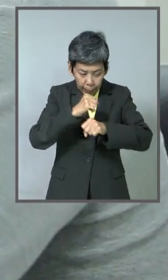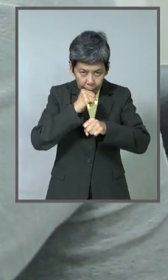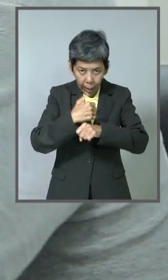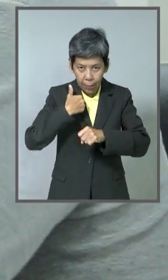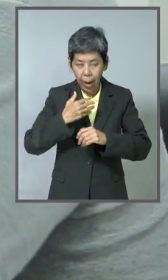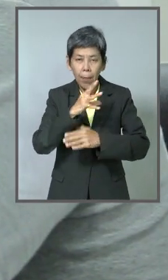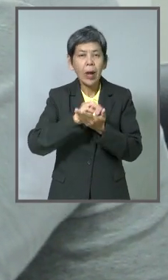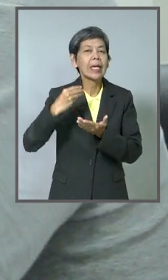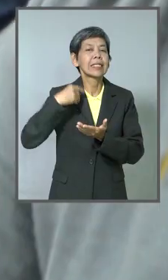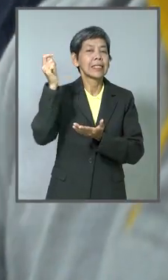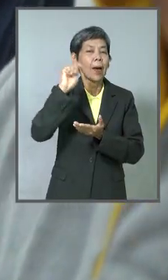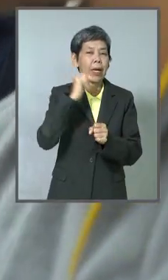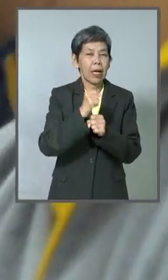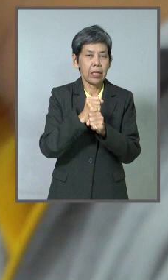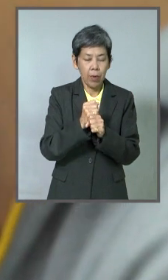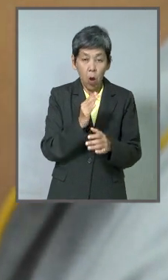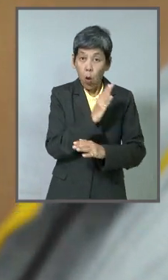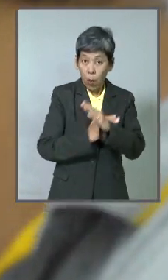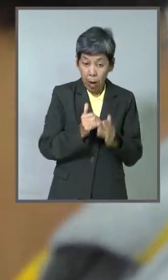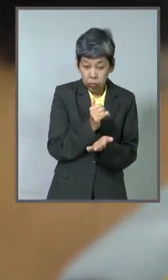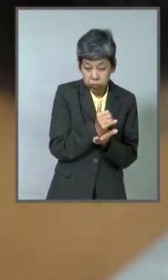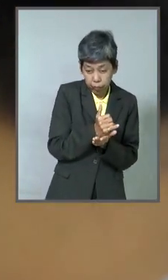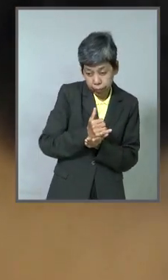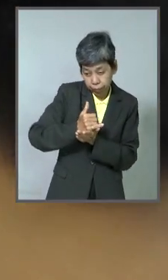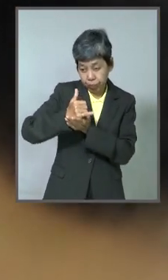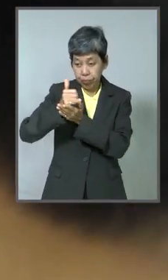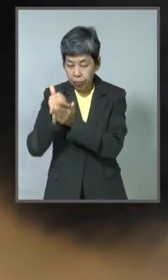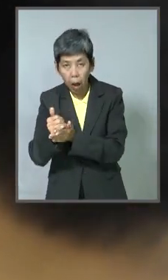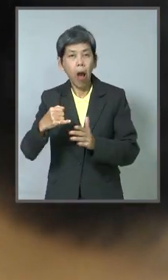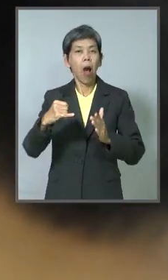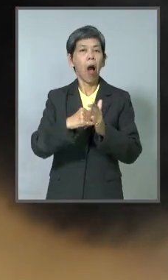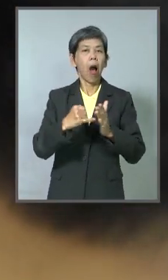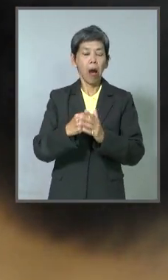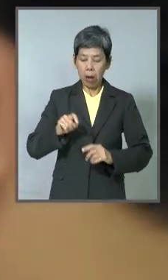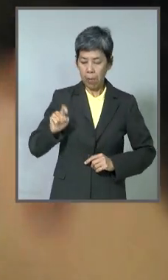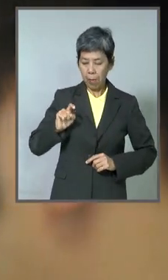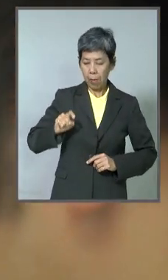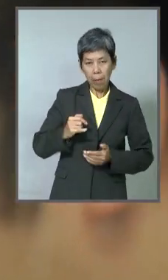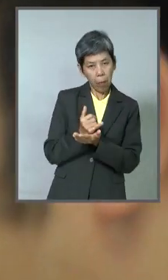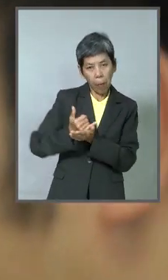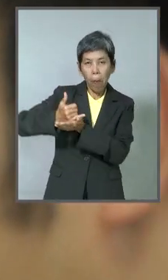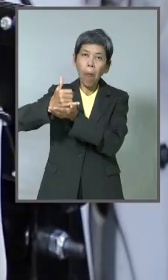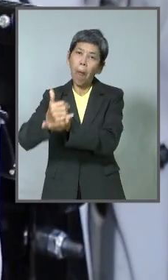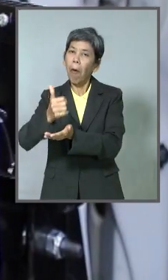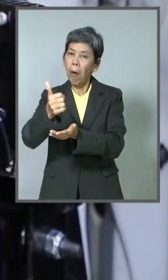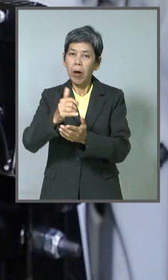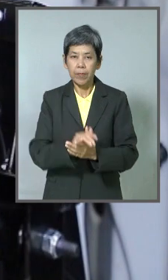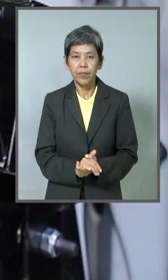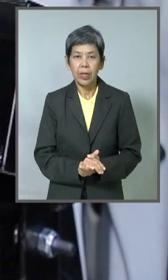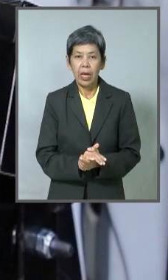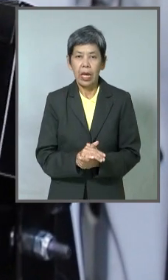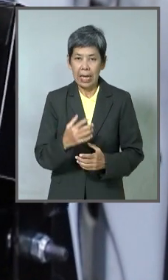ศาสตร์มหาวิทยาลัยธรรมศาสตร์ที่ทำให้การเคลื่อนย้ายผู้ป่วยนั้นเป็นเรื่องง่ายแค่กดรีโมทเท่านั้นเอง